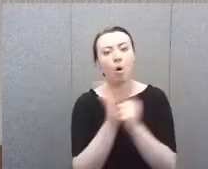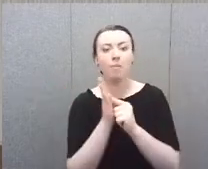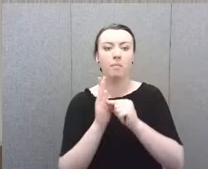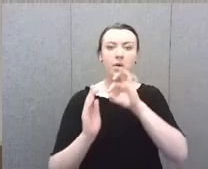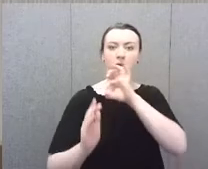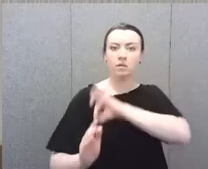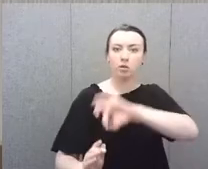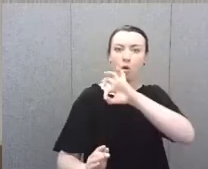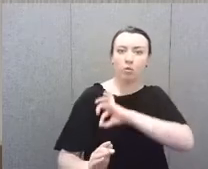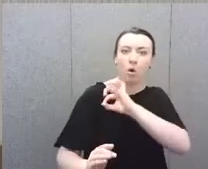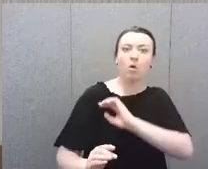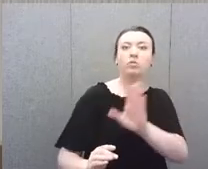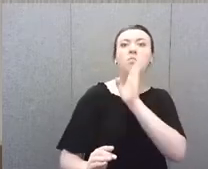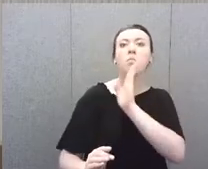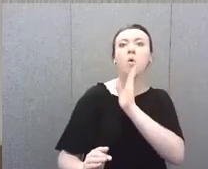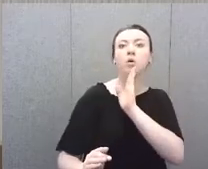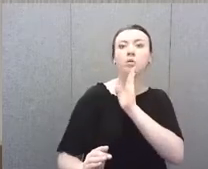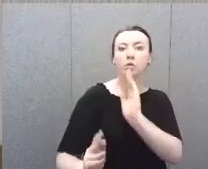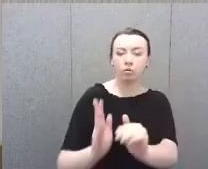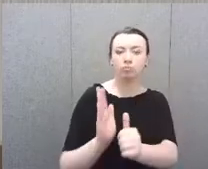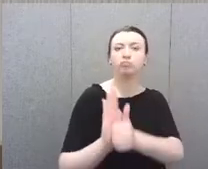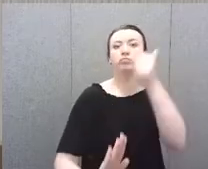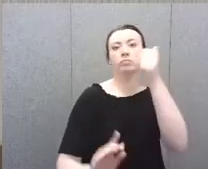запропастить половину потенциала популяции.